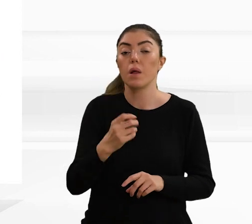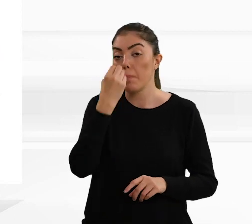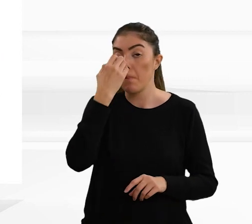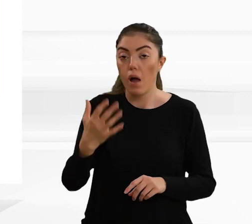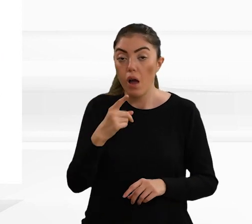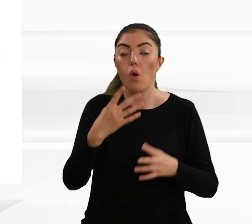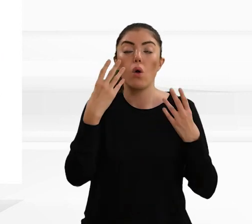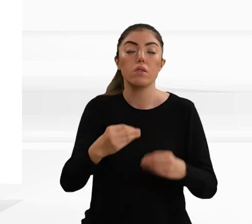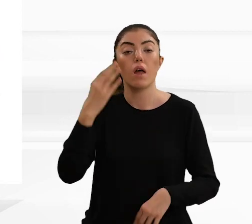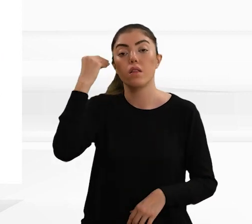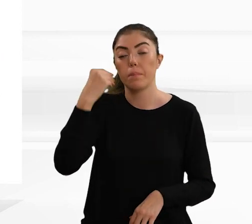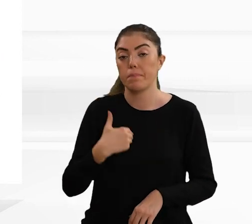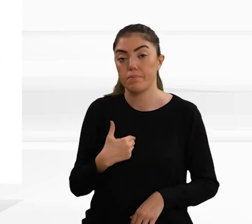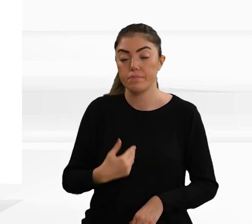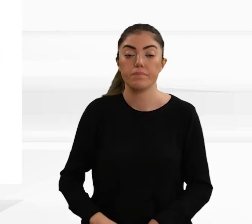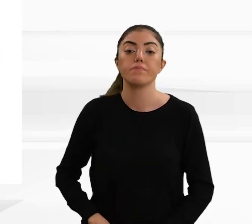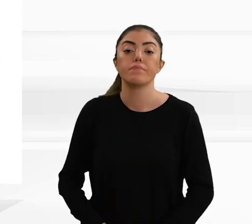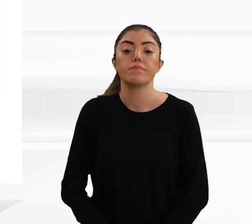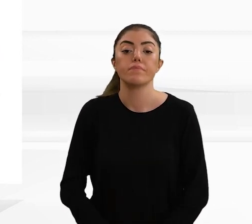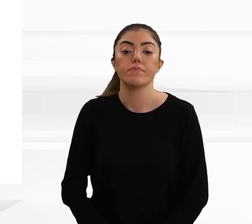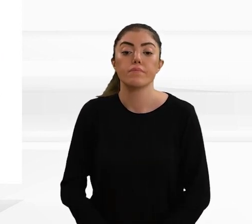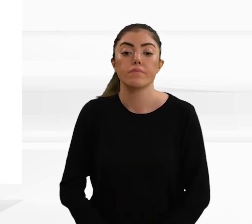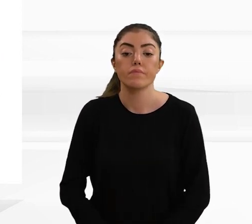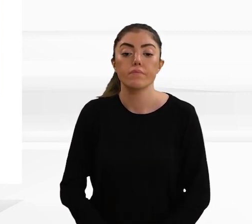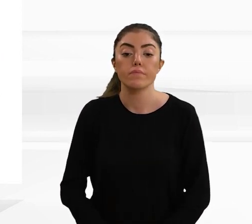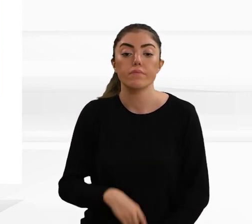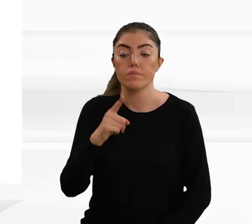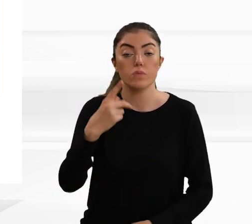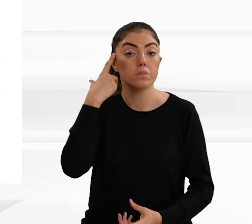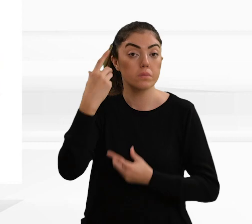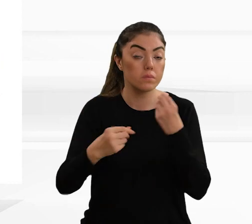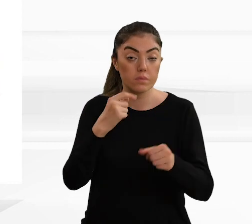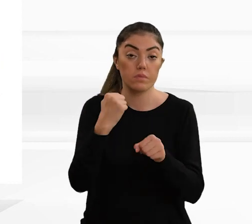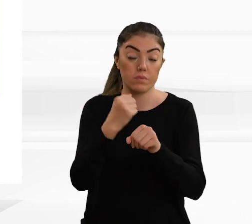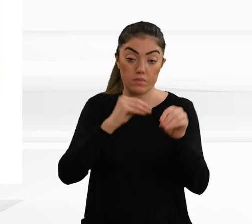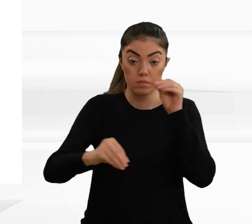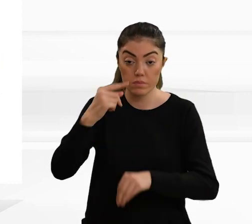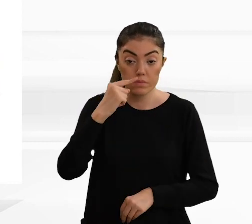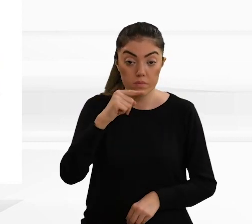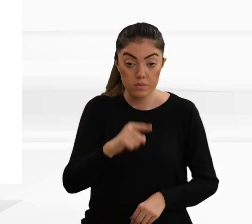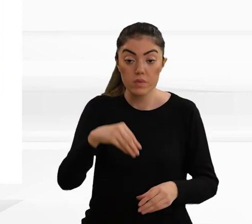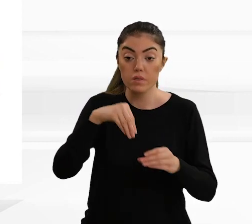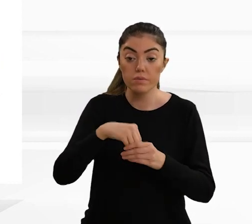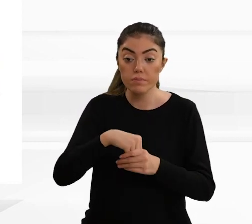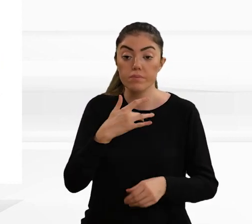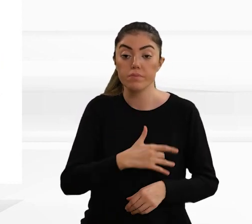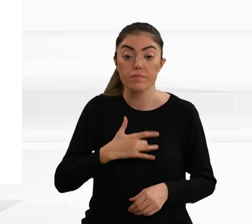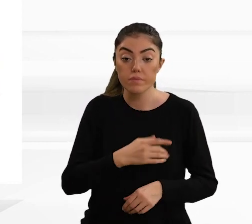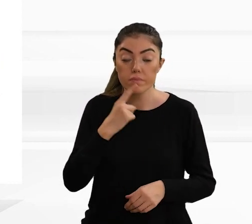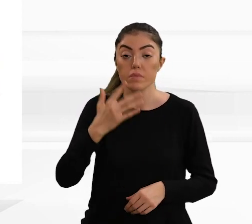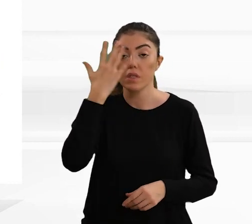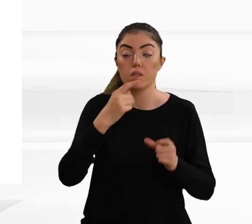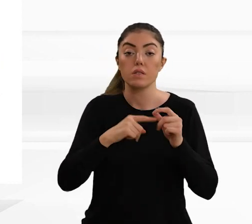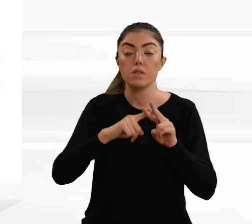mevsiminde olduğu yürür bu bilgiler grafiğin İç Anadolu